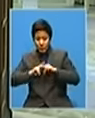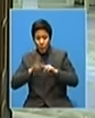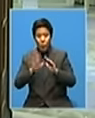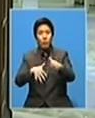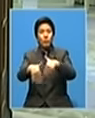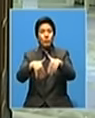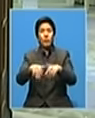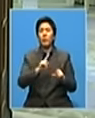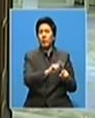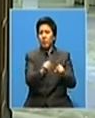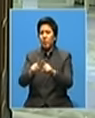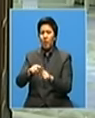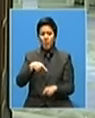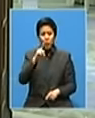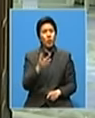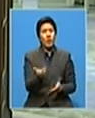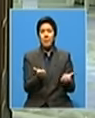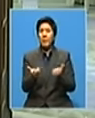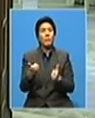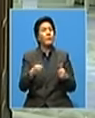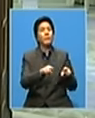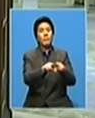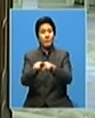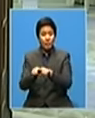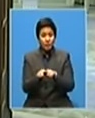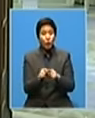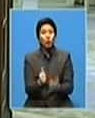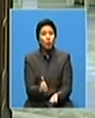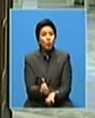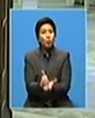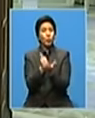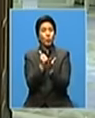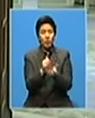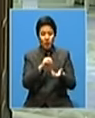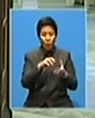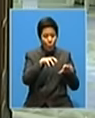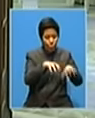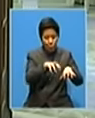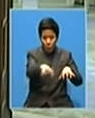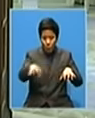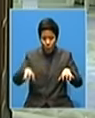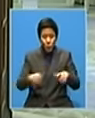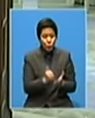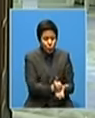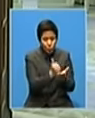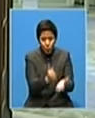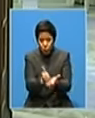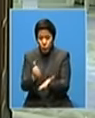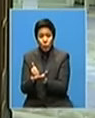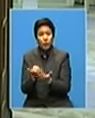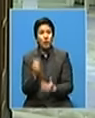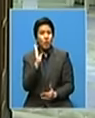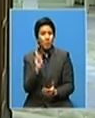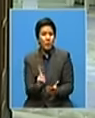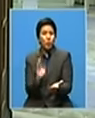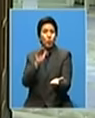ผู้ประกอบการนะครับอันนี้ก็จะเป็นการช่วยกันร่วมมือกันในทุกภาคส่วนนะครับแล้วปัจจุบันนั้นก็ได้มีการจัดตั้งศูนย์